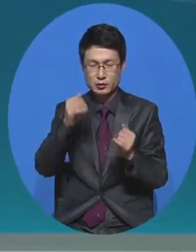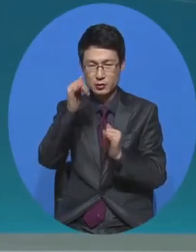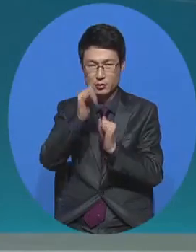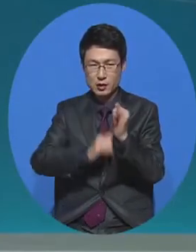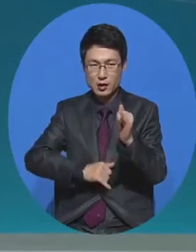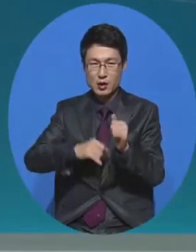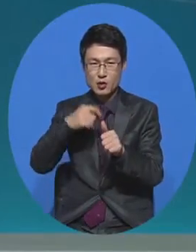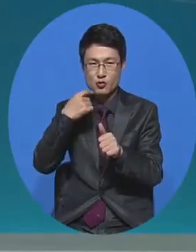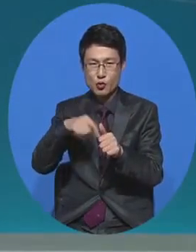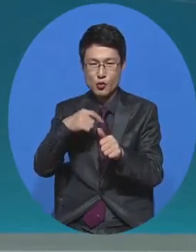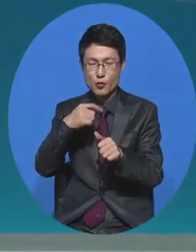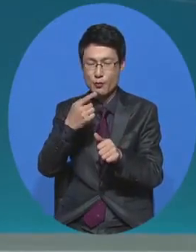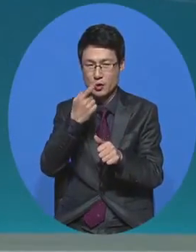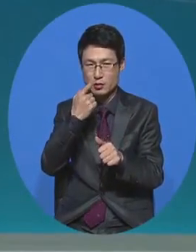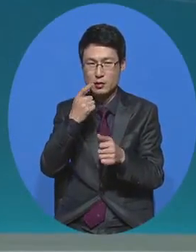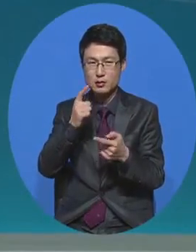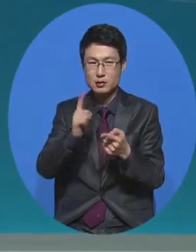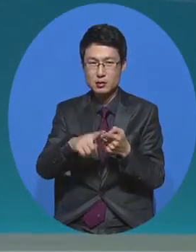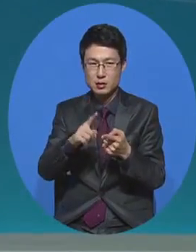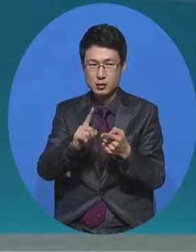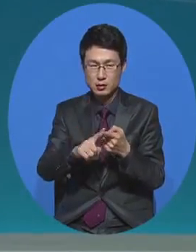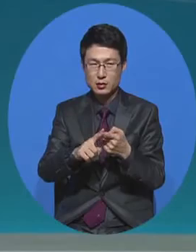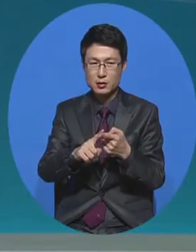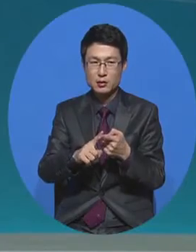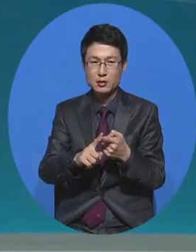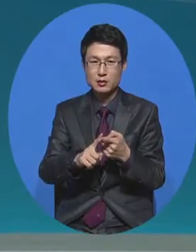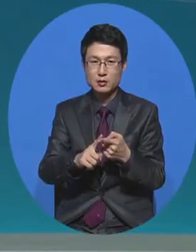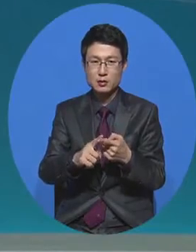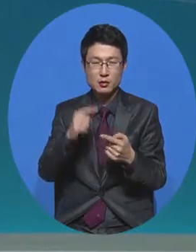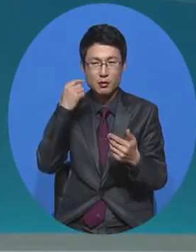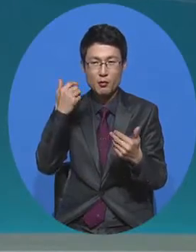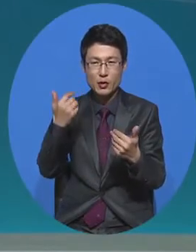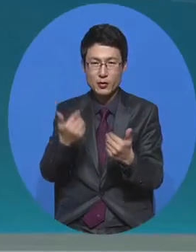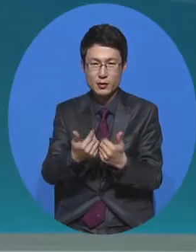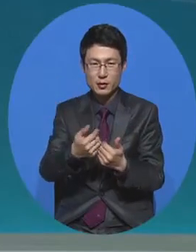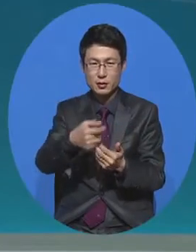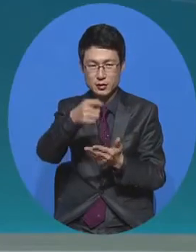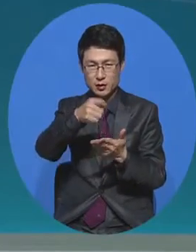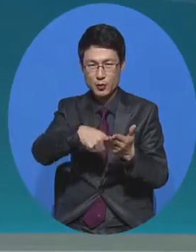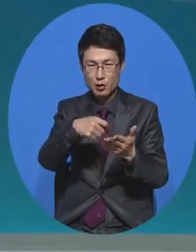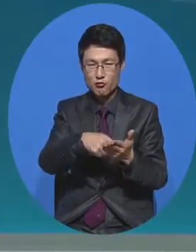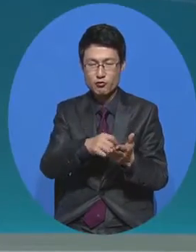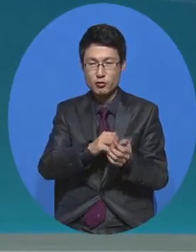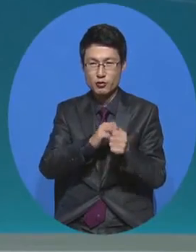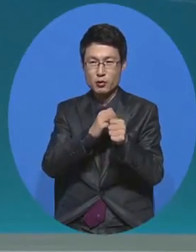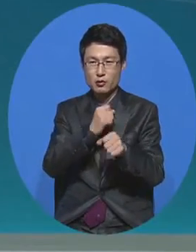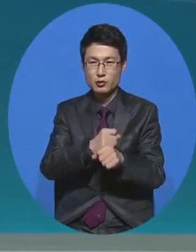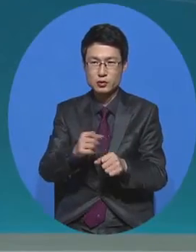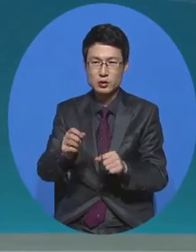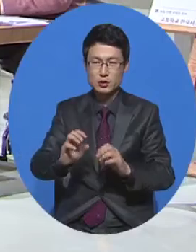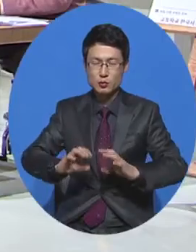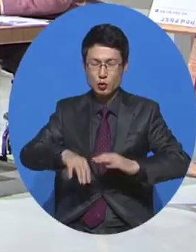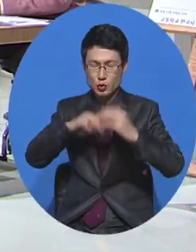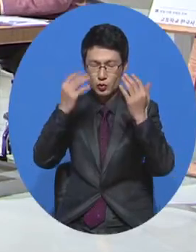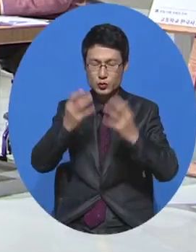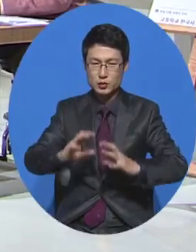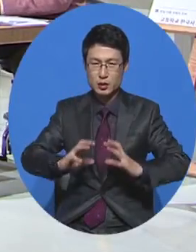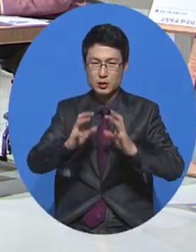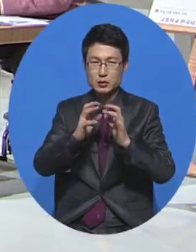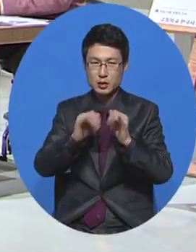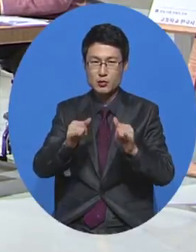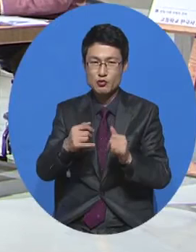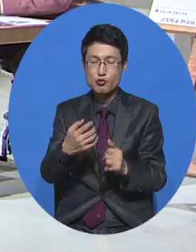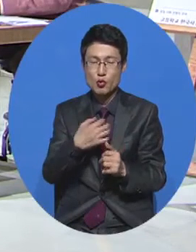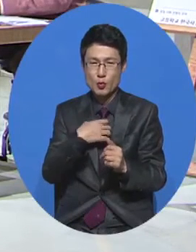급하게 따라 고하는 이란 서는 운동도 같아 함께 조직하고 전 국민이 나서서 아이들에게 이 위험한